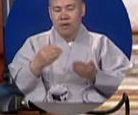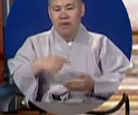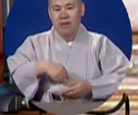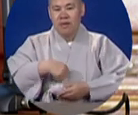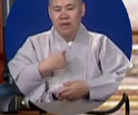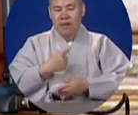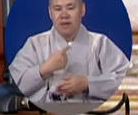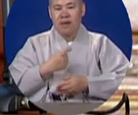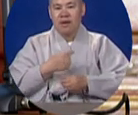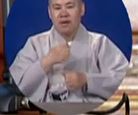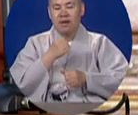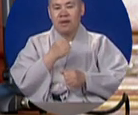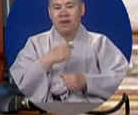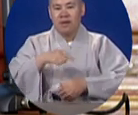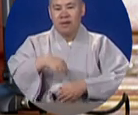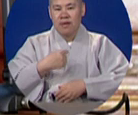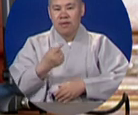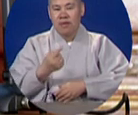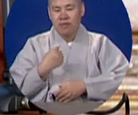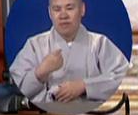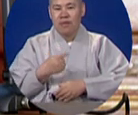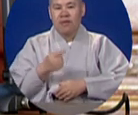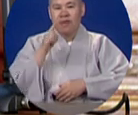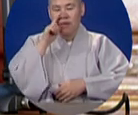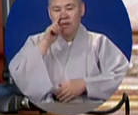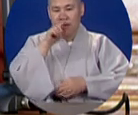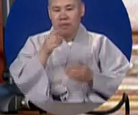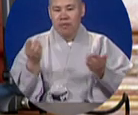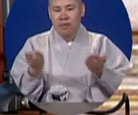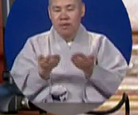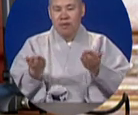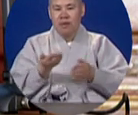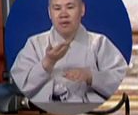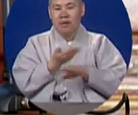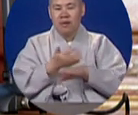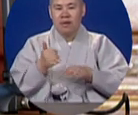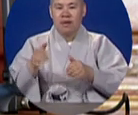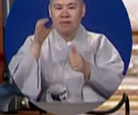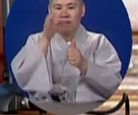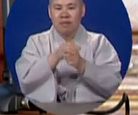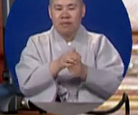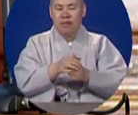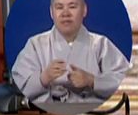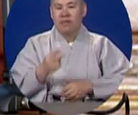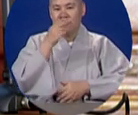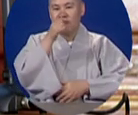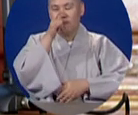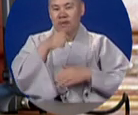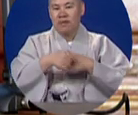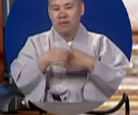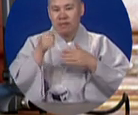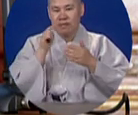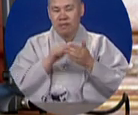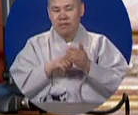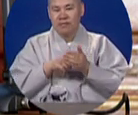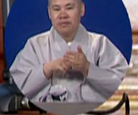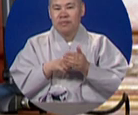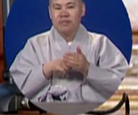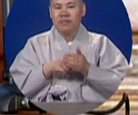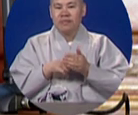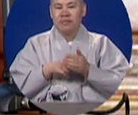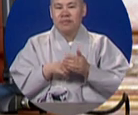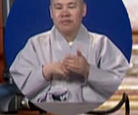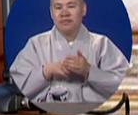오사는 기인이라 나쁜 일은 다른 사람한테 돌려요 이게 중생심이에요 그러니까 이걸